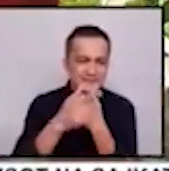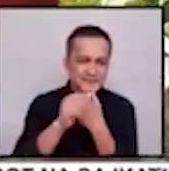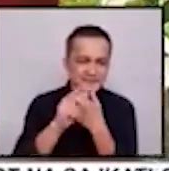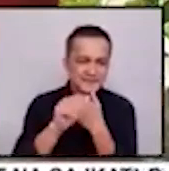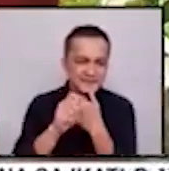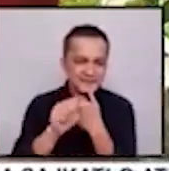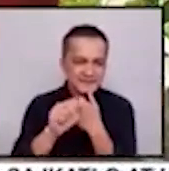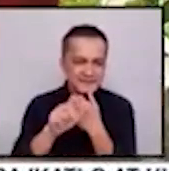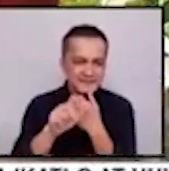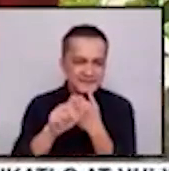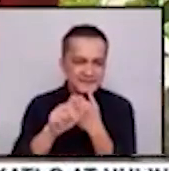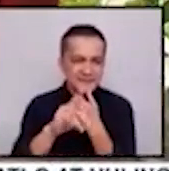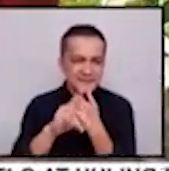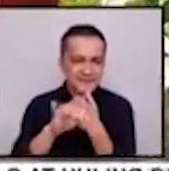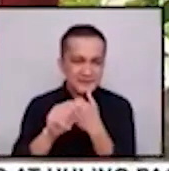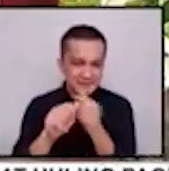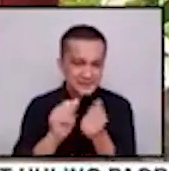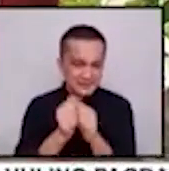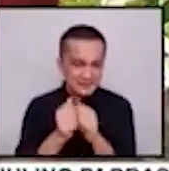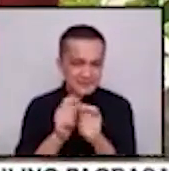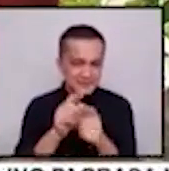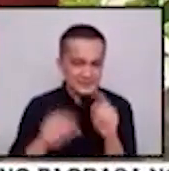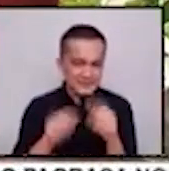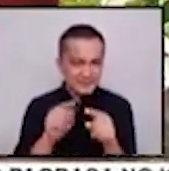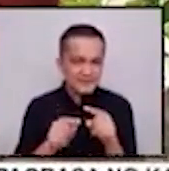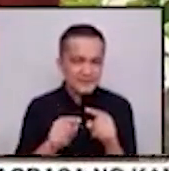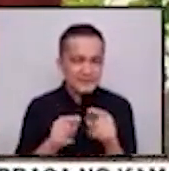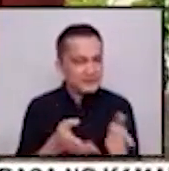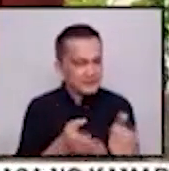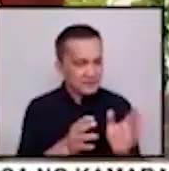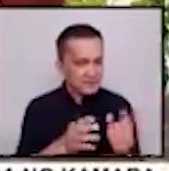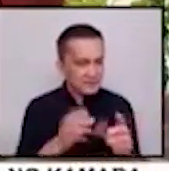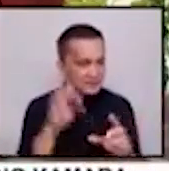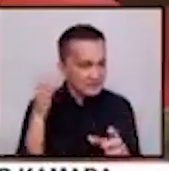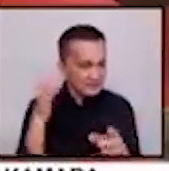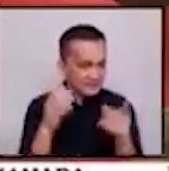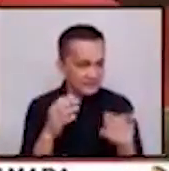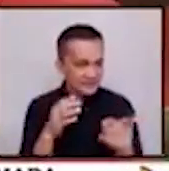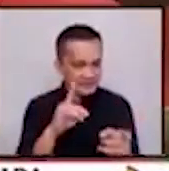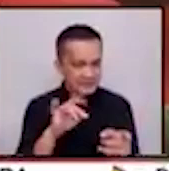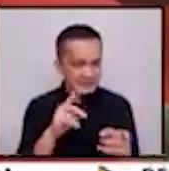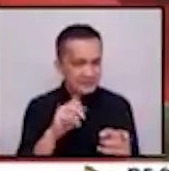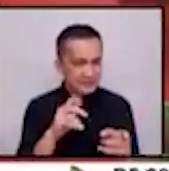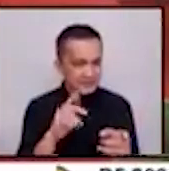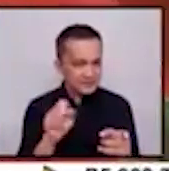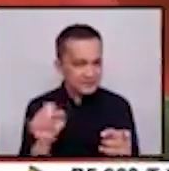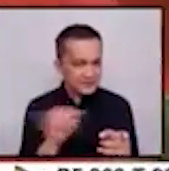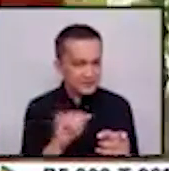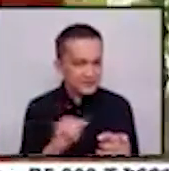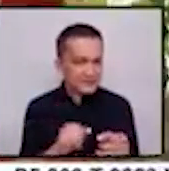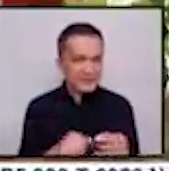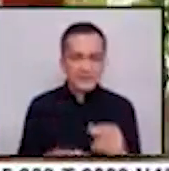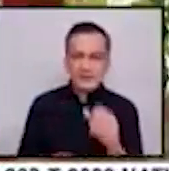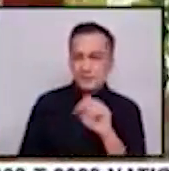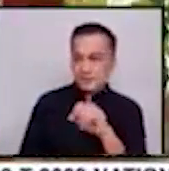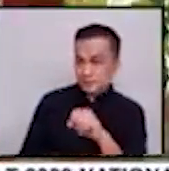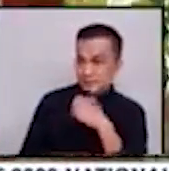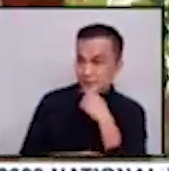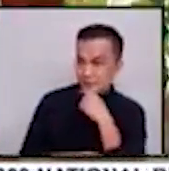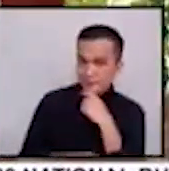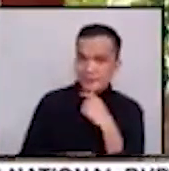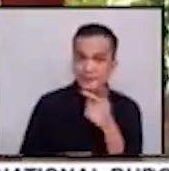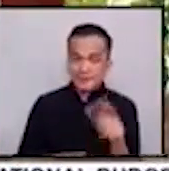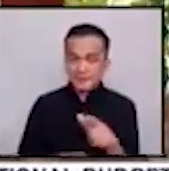kaibigan ka. Oo, ang tanong ko, ipapayag ka ba na pinsan mo siya? Kasi De Los Santos pareho. Oo naman. Wow. Aba, syempre, no? It will be his honor, privilege,